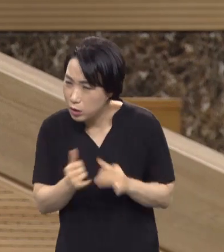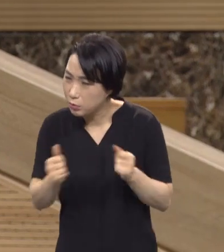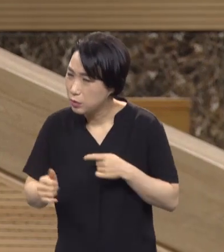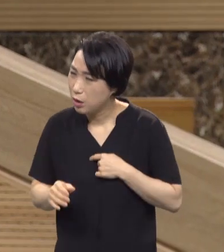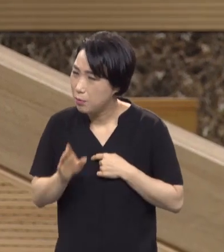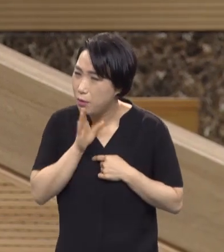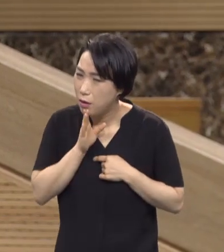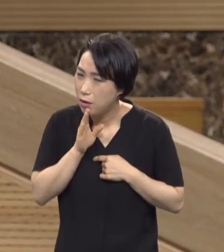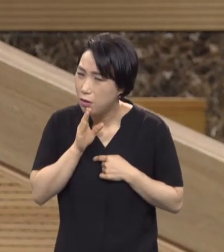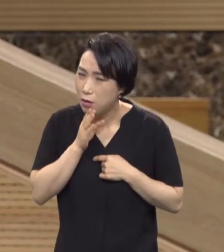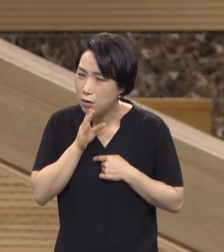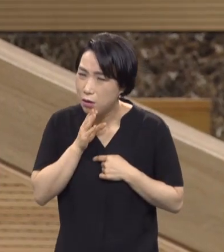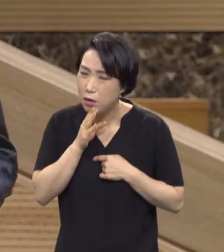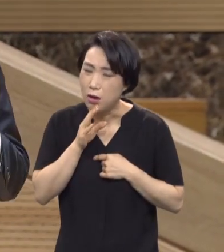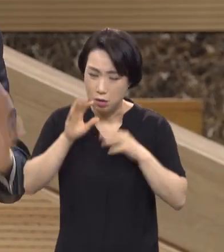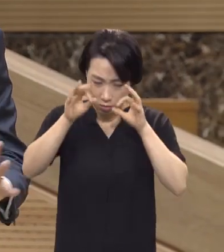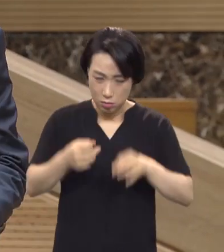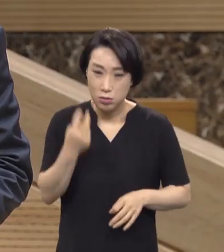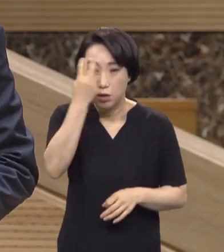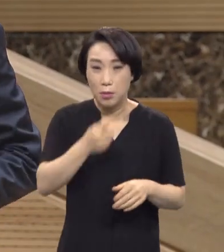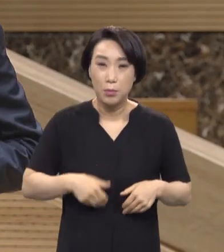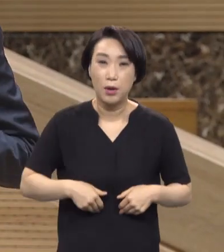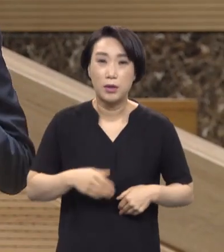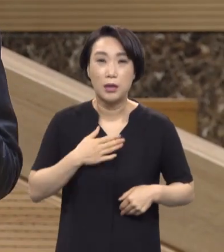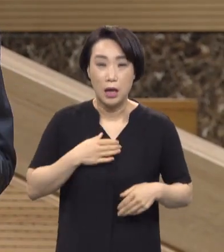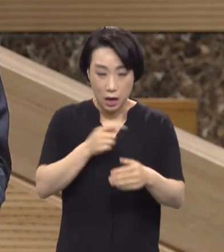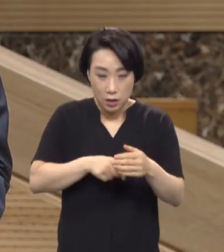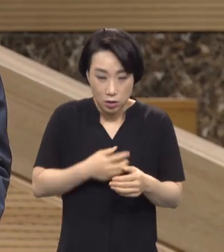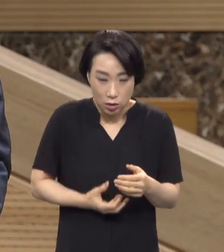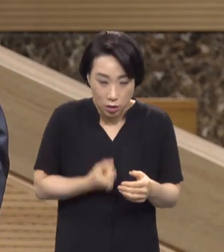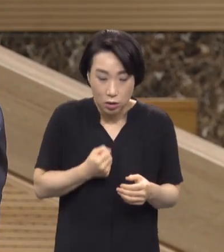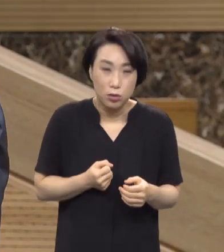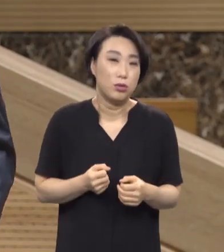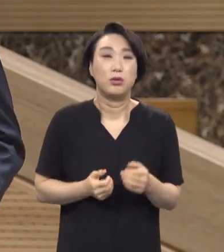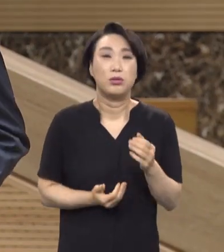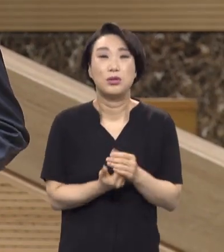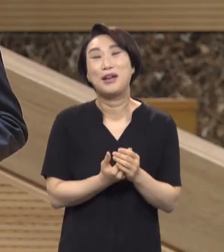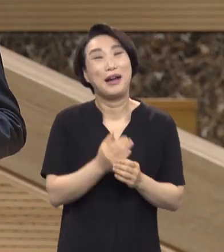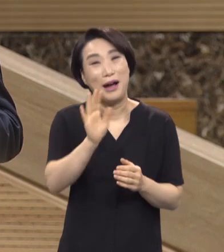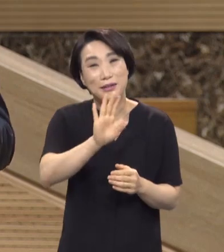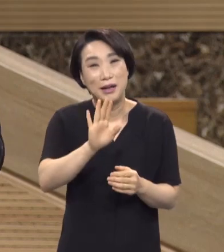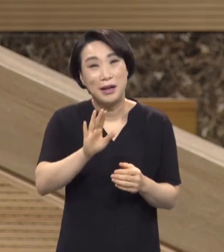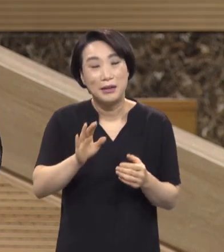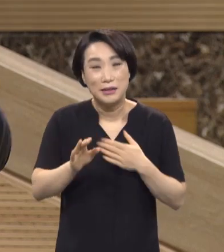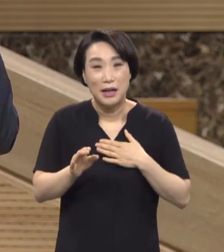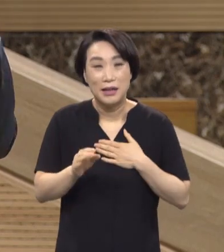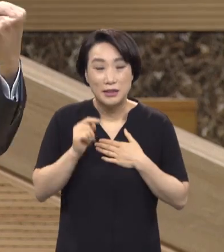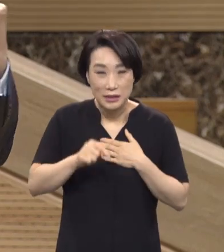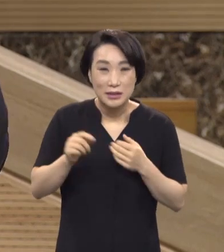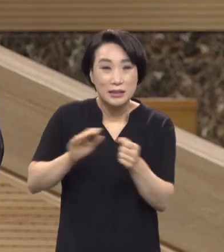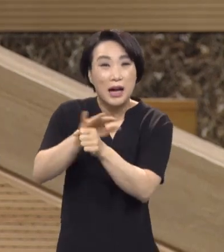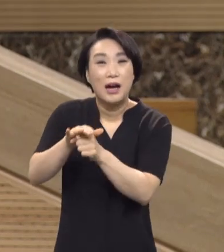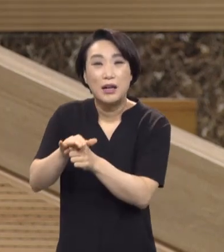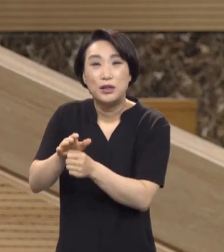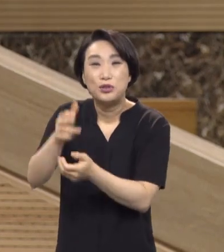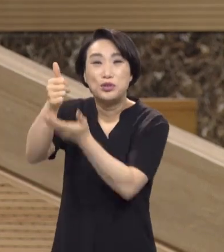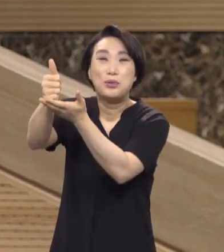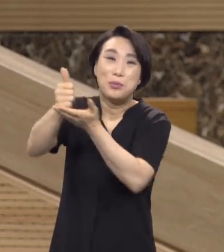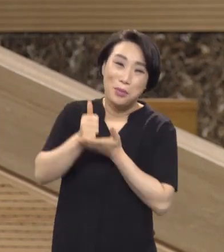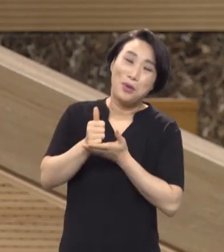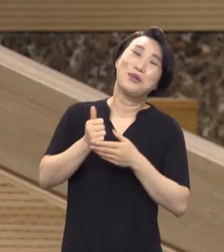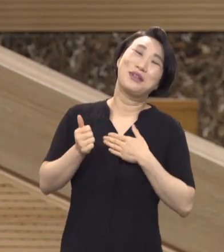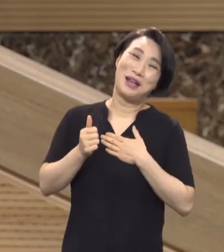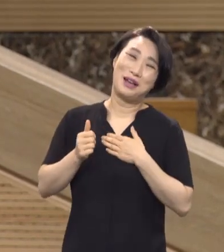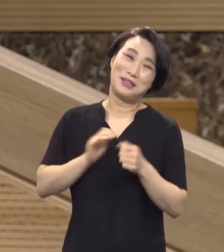옮겨진 사람이냐? 그 사랑은 내게서 생산이 안 되고 그런 사랑을 하셨던 주님이 내 안에 계셔야